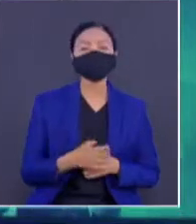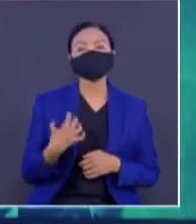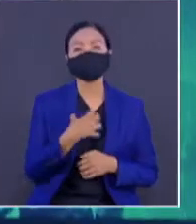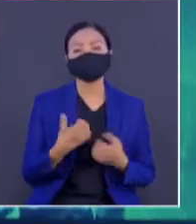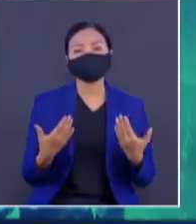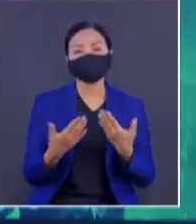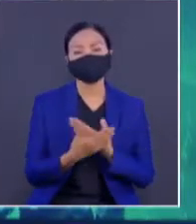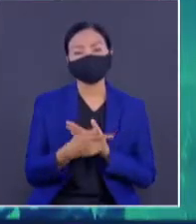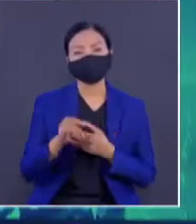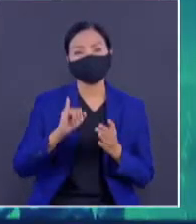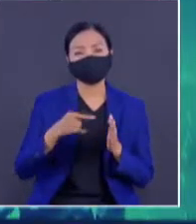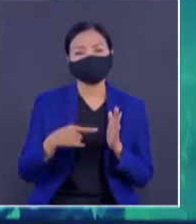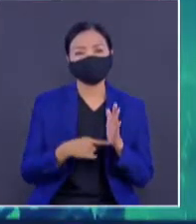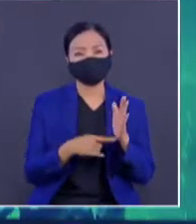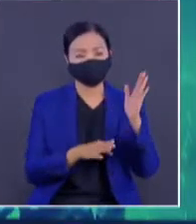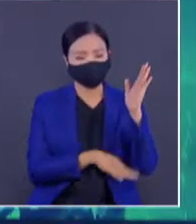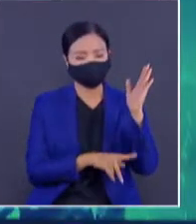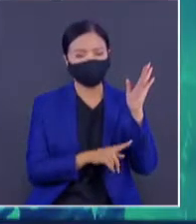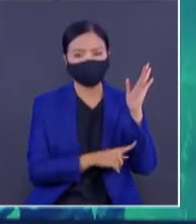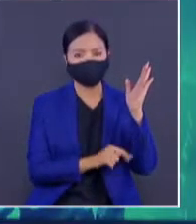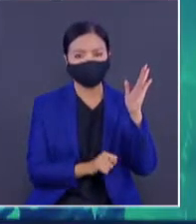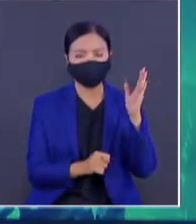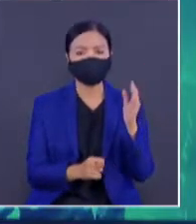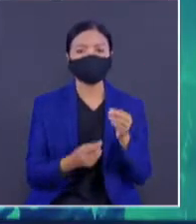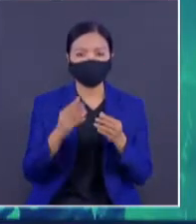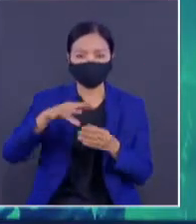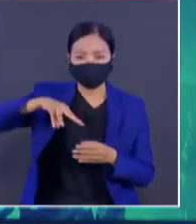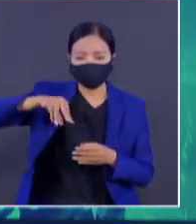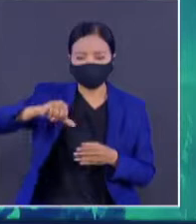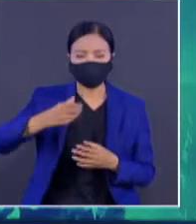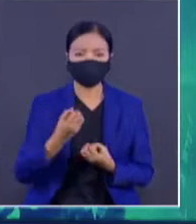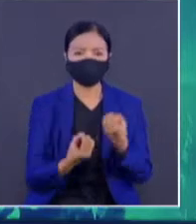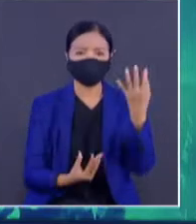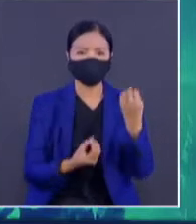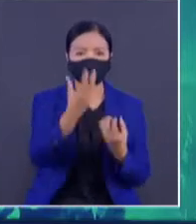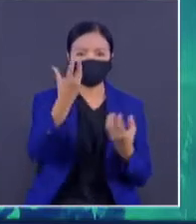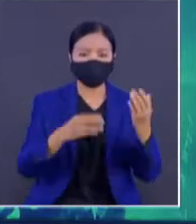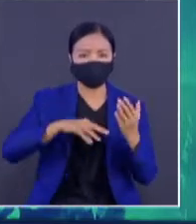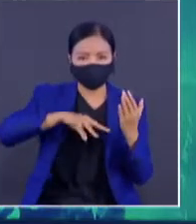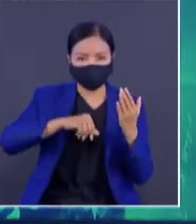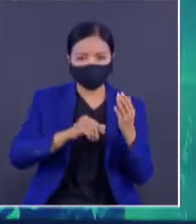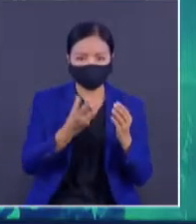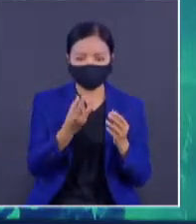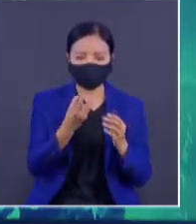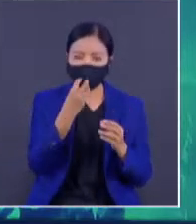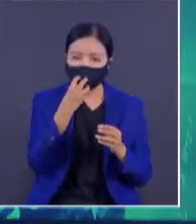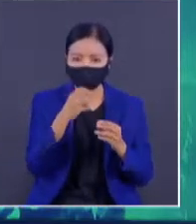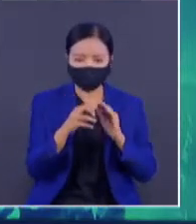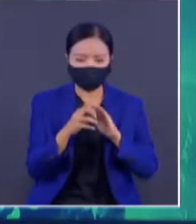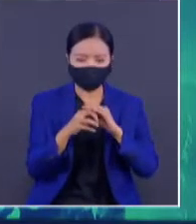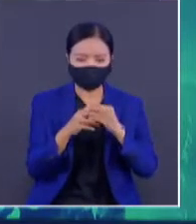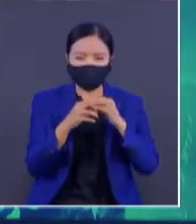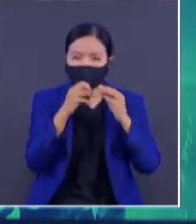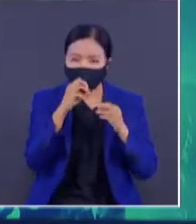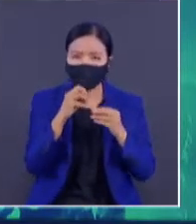พาคุณผู้ชมไปที่จังหวัดตรังค่ะเป็นสวนมะนาวแห่งหนึ่งเขาบอกว่ามะนาวที่นี่สามารถกินได้ทั้งเปลือกเลยนะคะรสชาติห